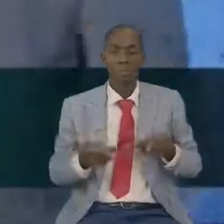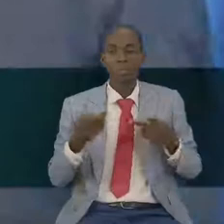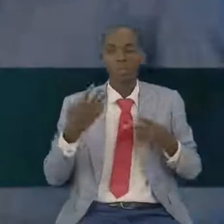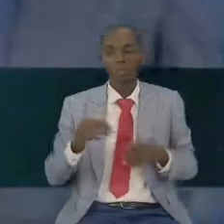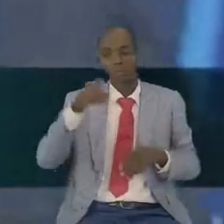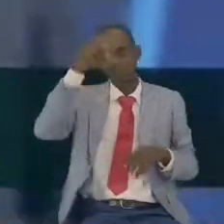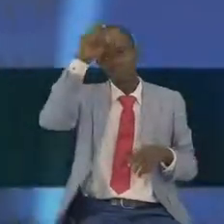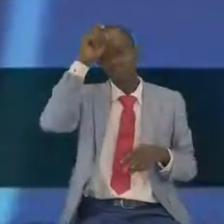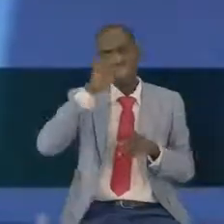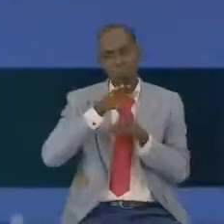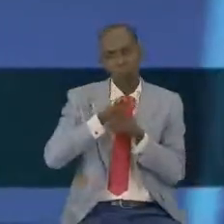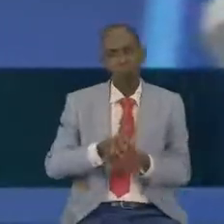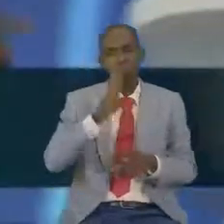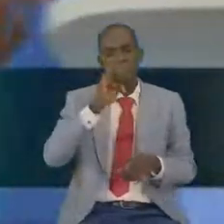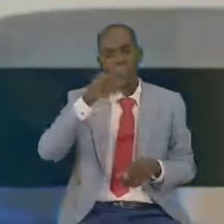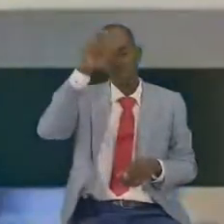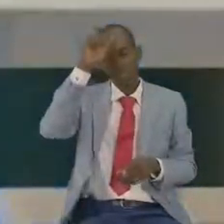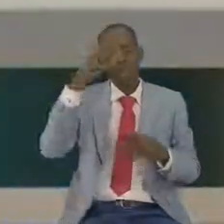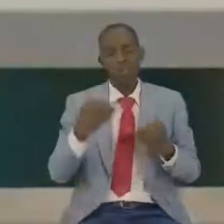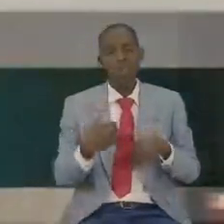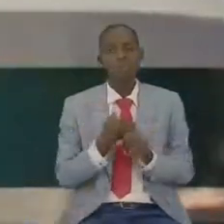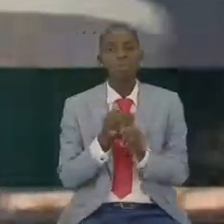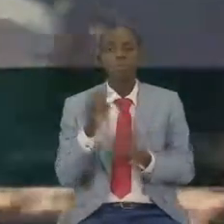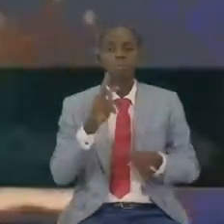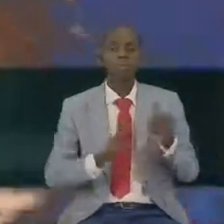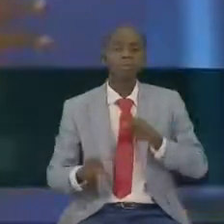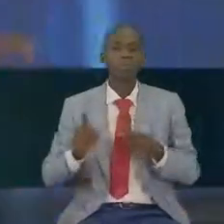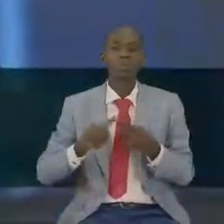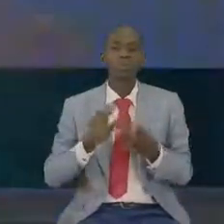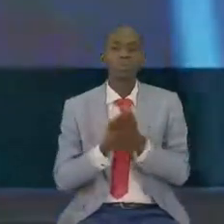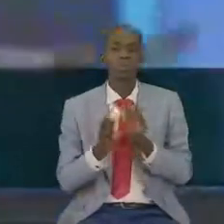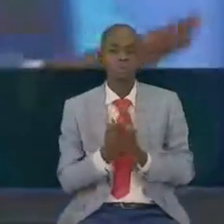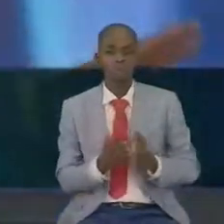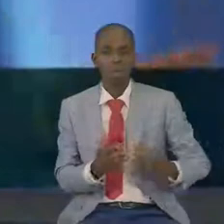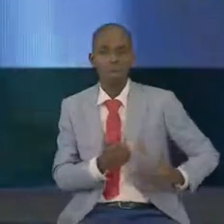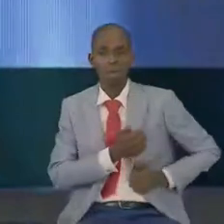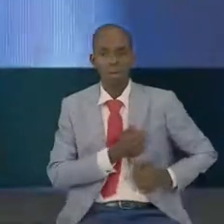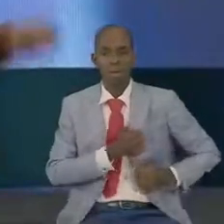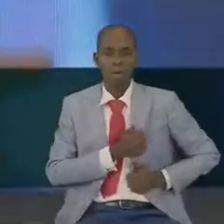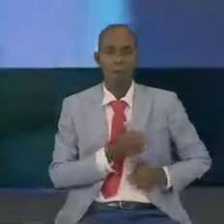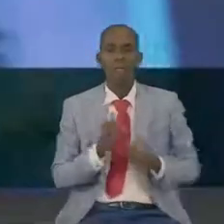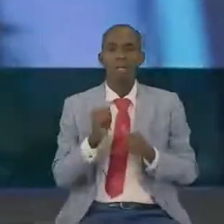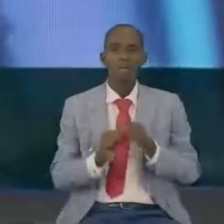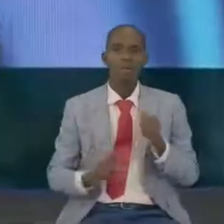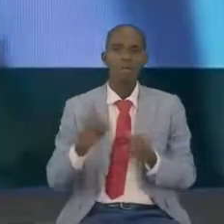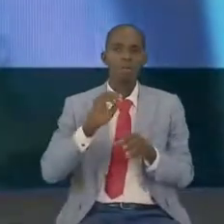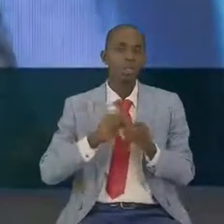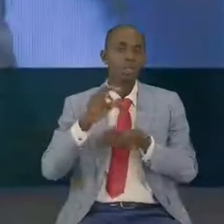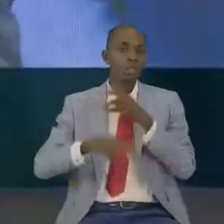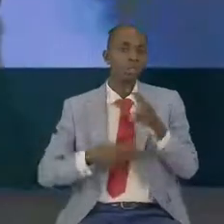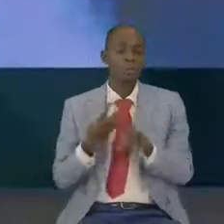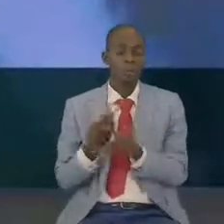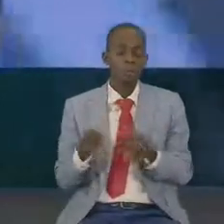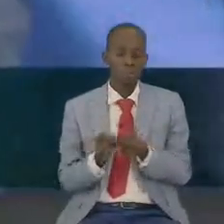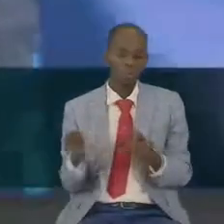de ces gens une armée militante en marche partout, même dans le monde, jusqu'à